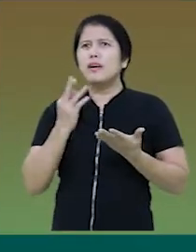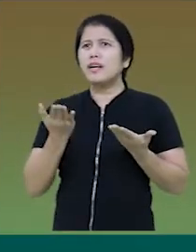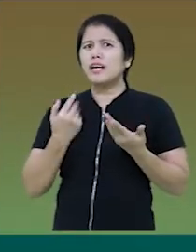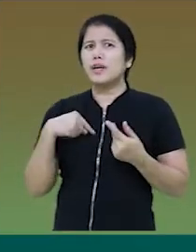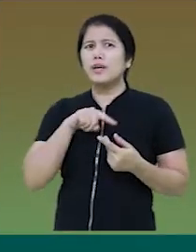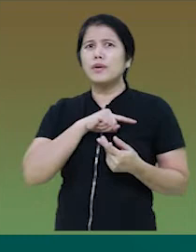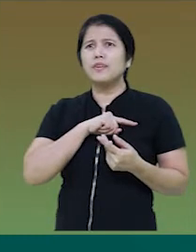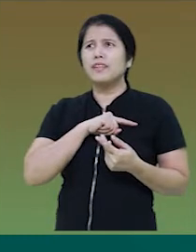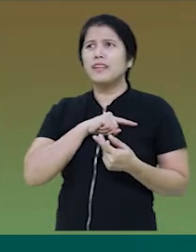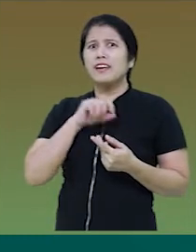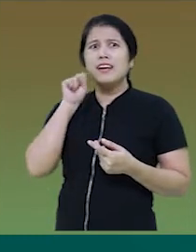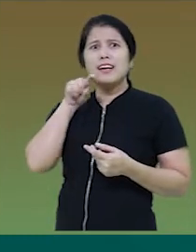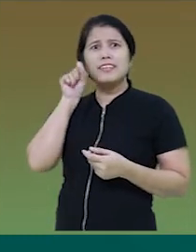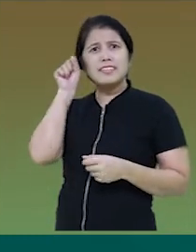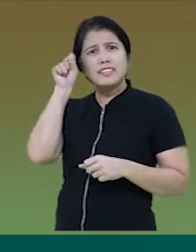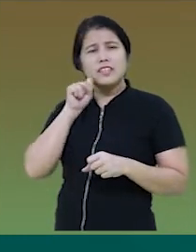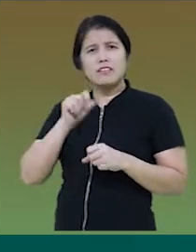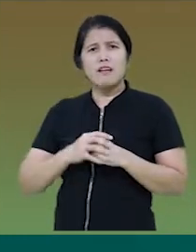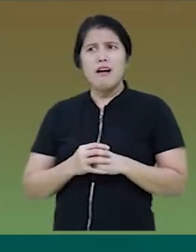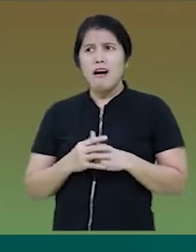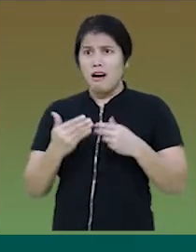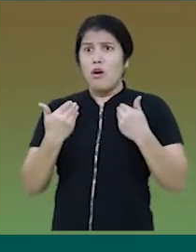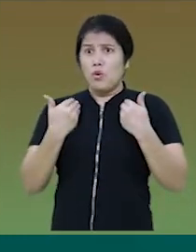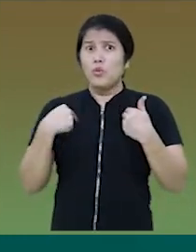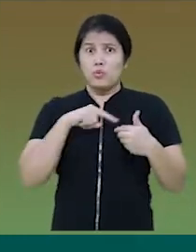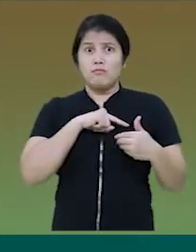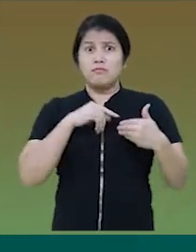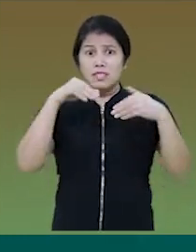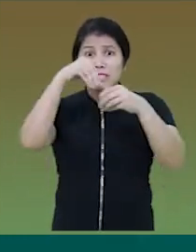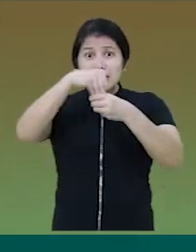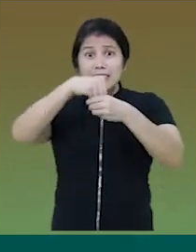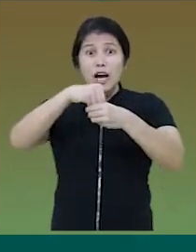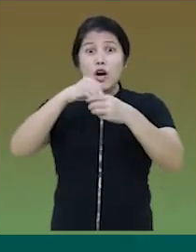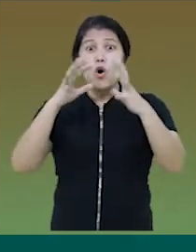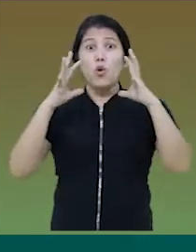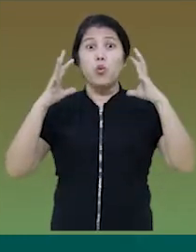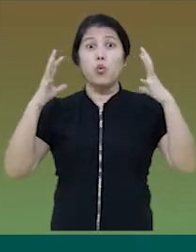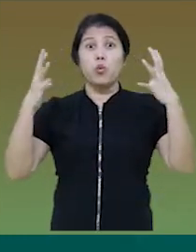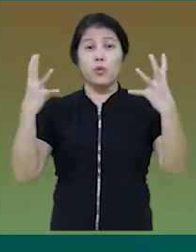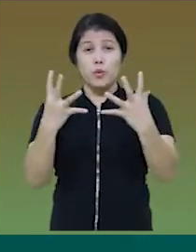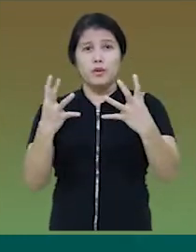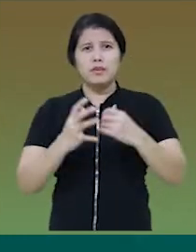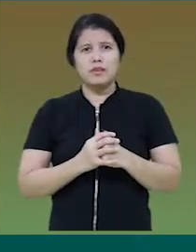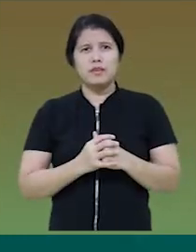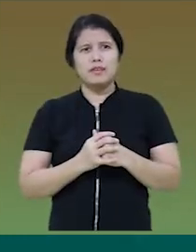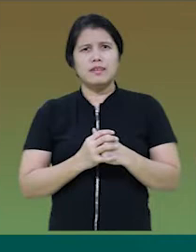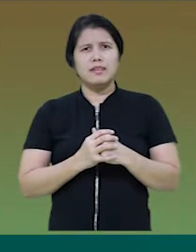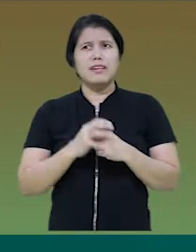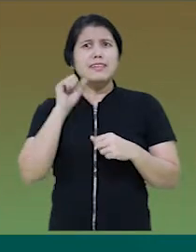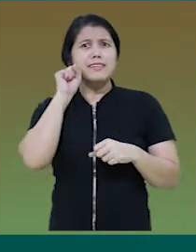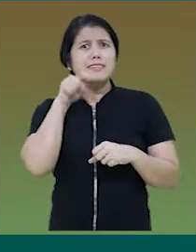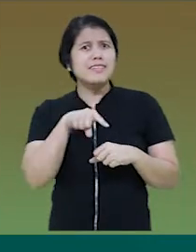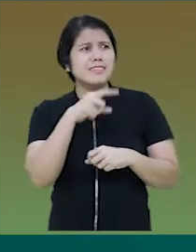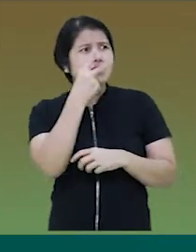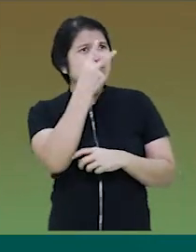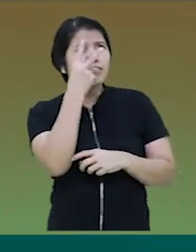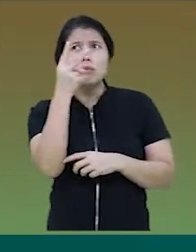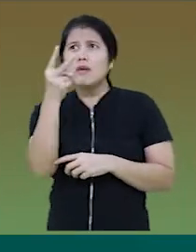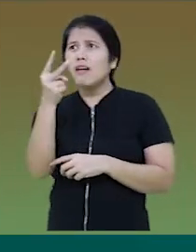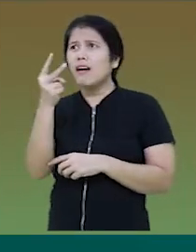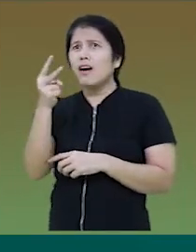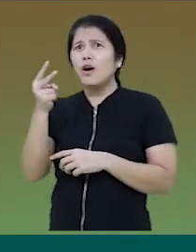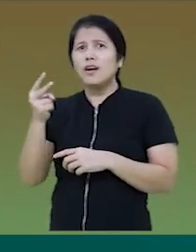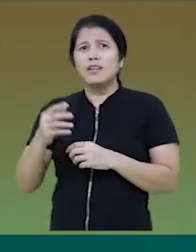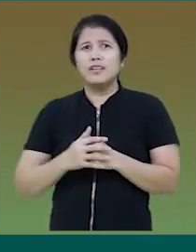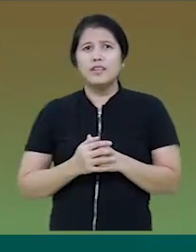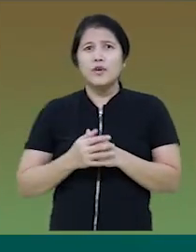Nasaan tayo, Ate Shen? Nasa loob tayo ng lobo, Sha. Ate, nakikita mo ba ang mga lumulutang na